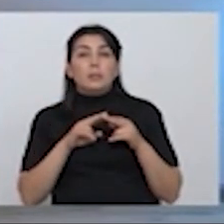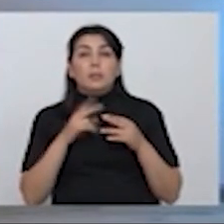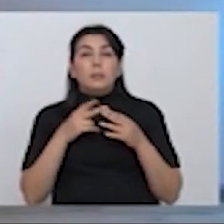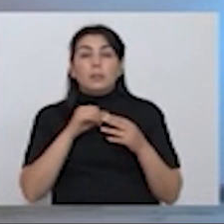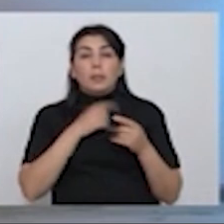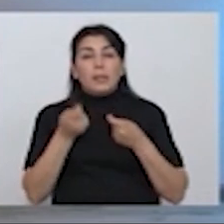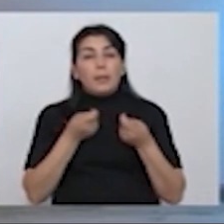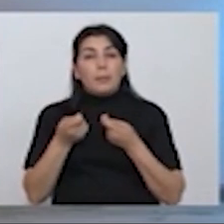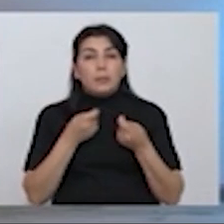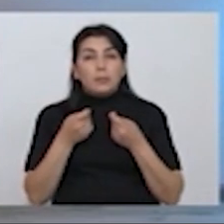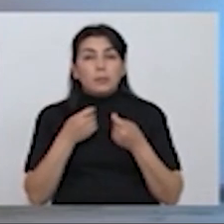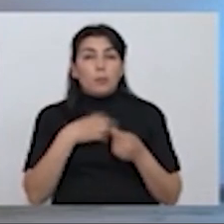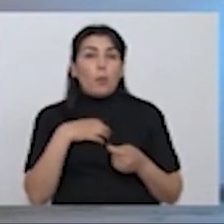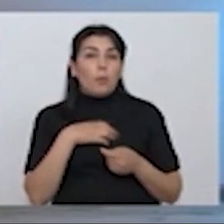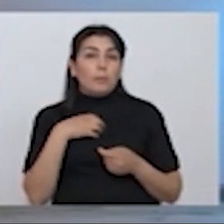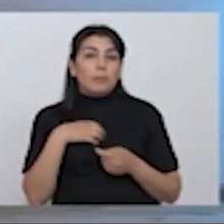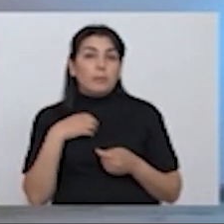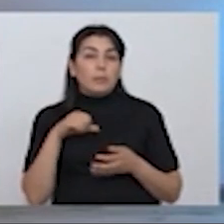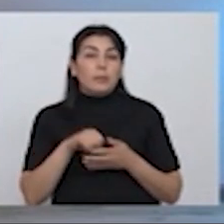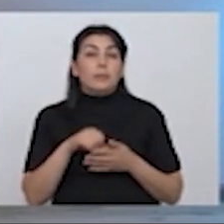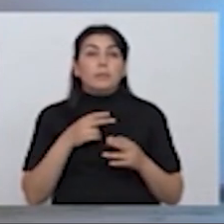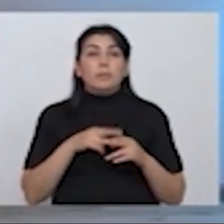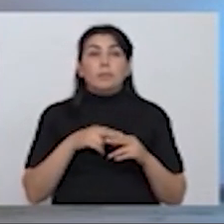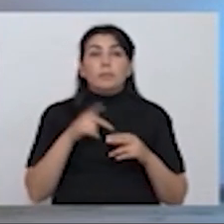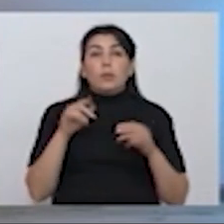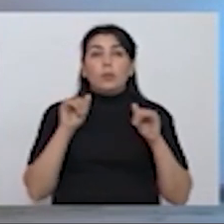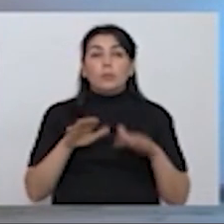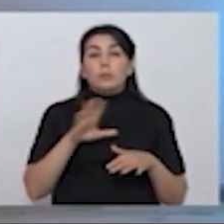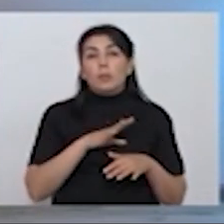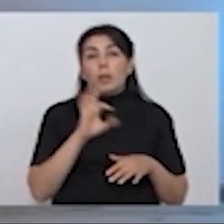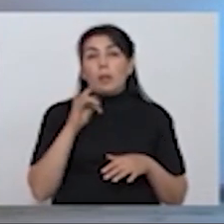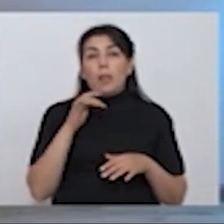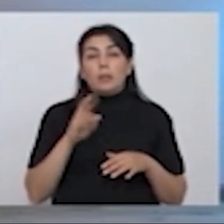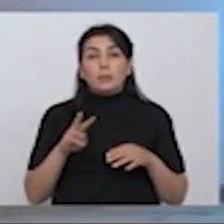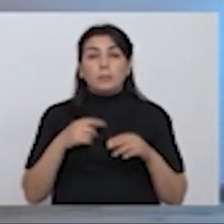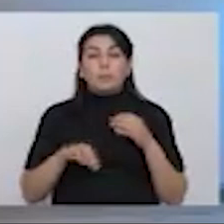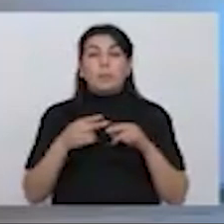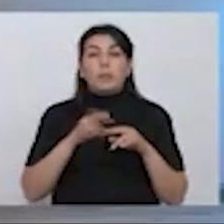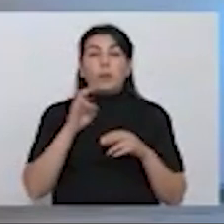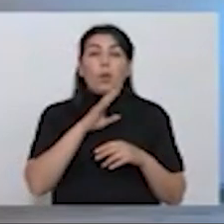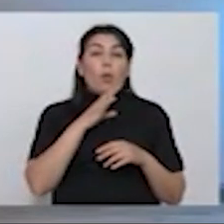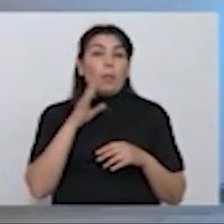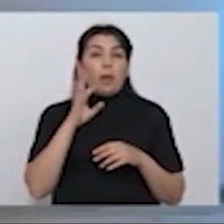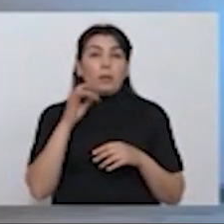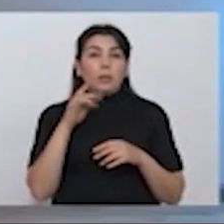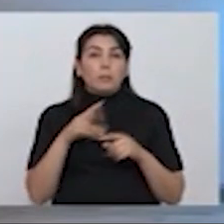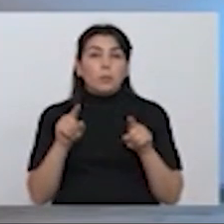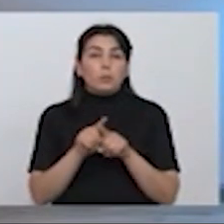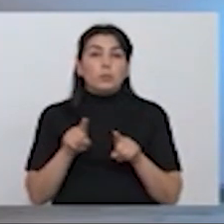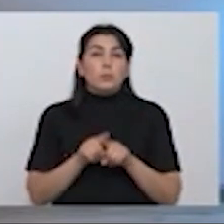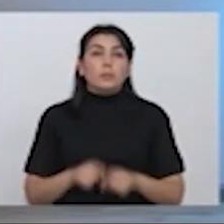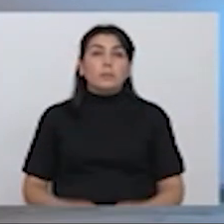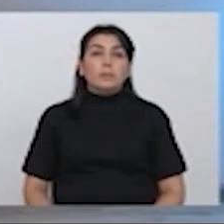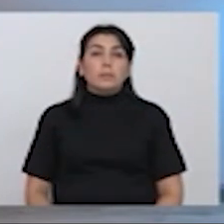jarayonlarini ta'minlashda muhim ahamiyatga ega. Hosil bo'lgan organizm xuddi ona organizmga o'xshash